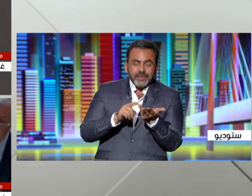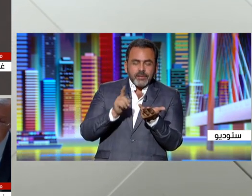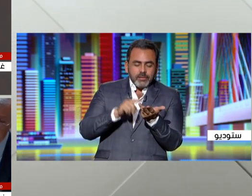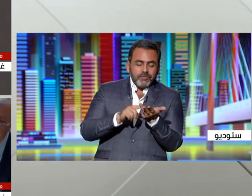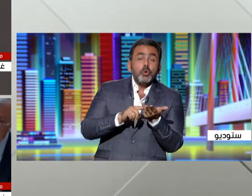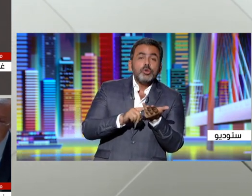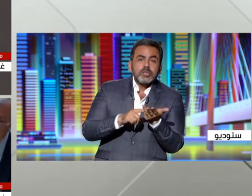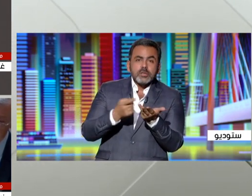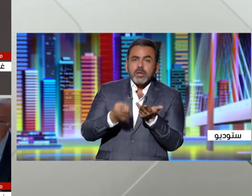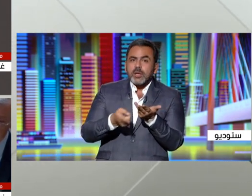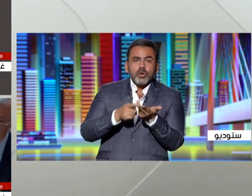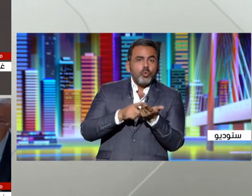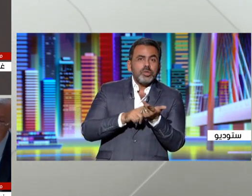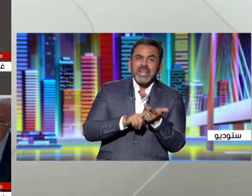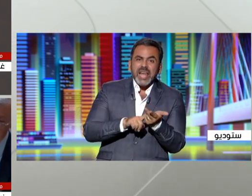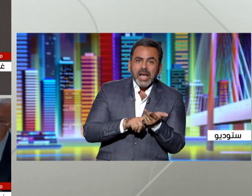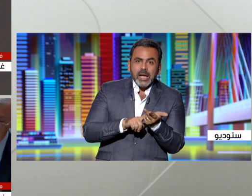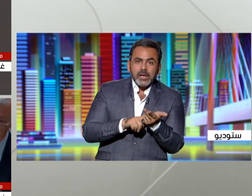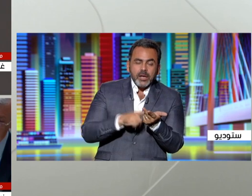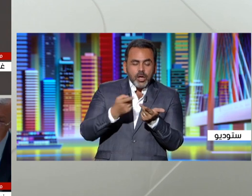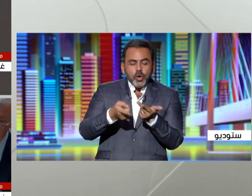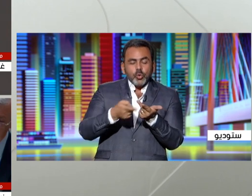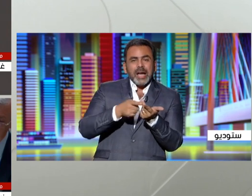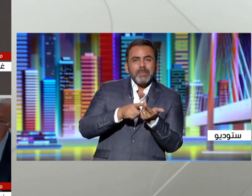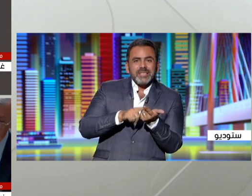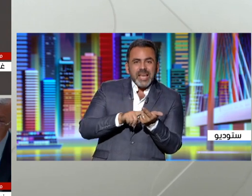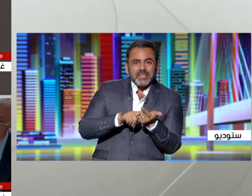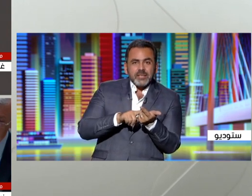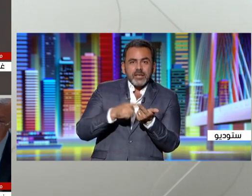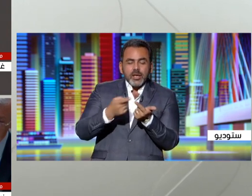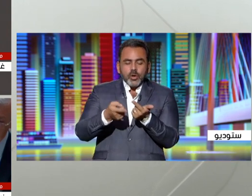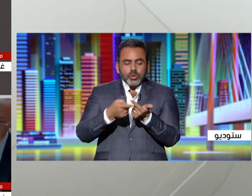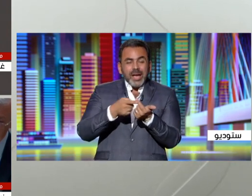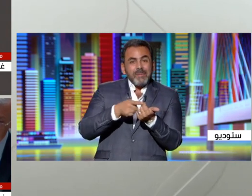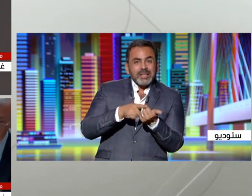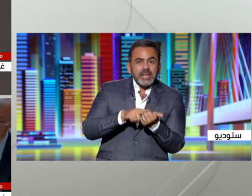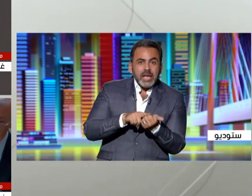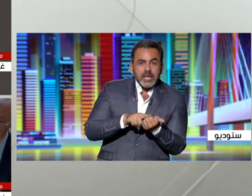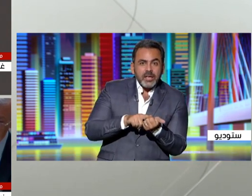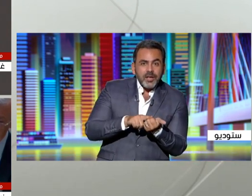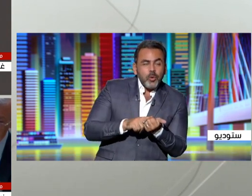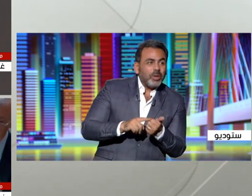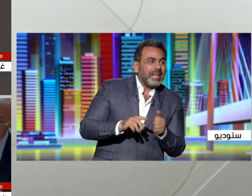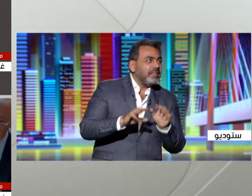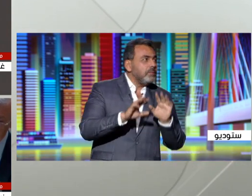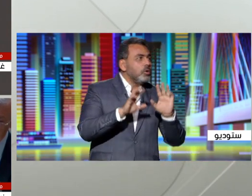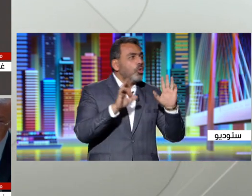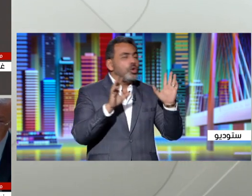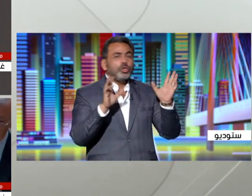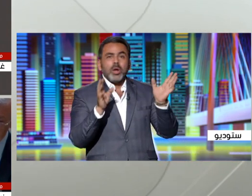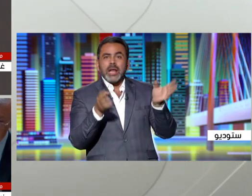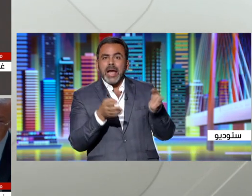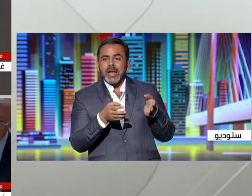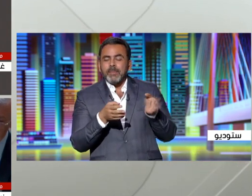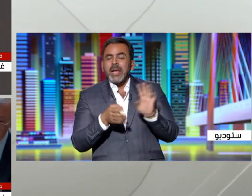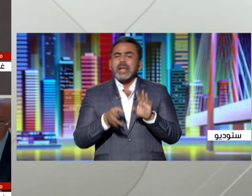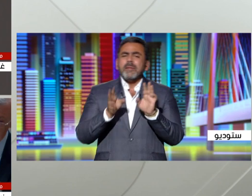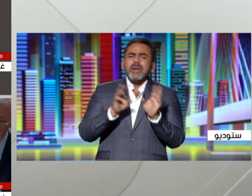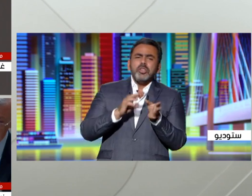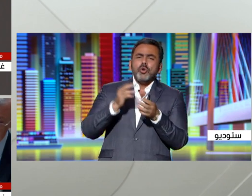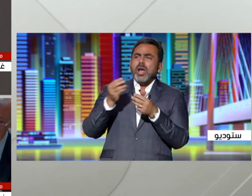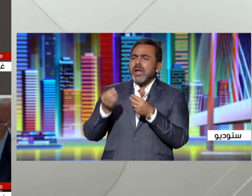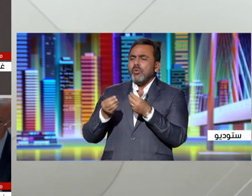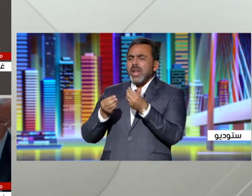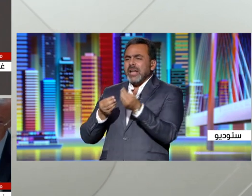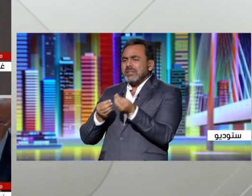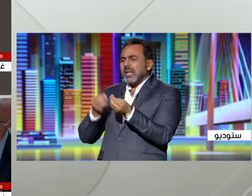مساعدات فلوس وسلاح ودعم سياسي ودعم عسكري وتهديد من كل دول العالم